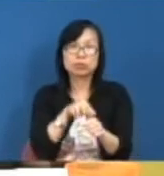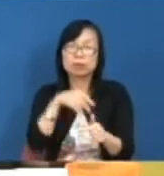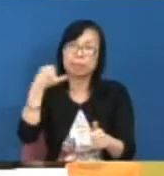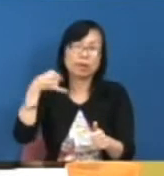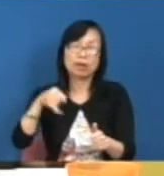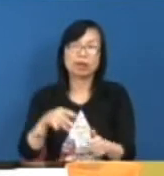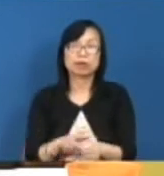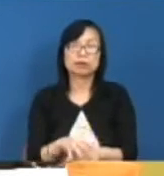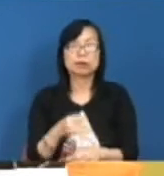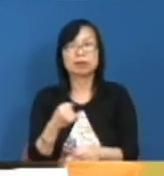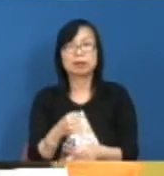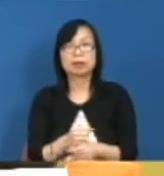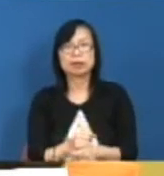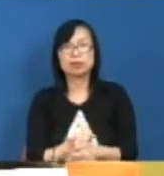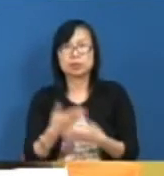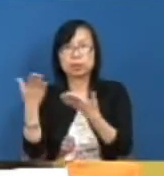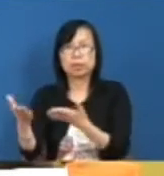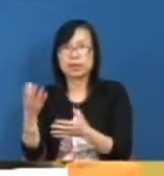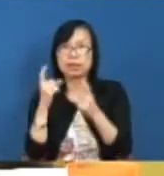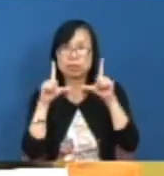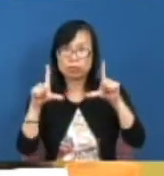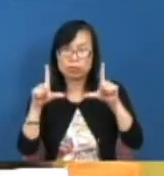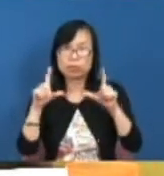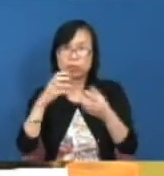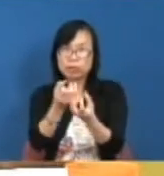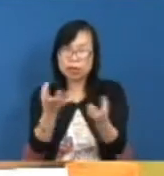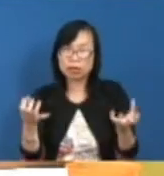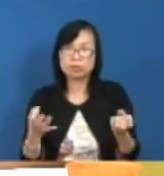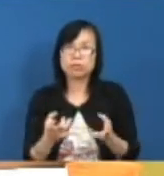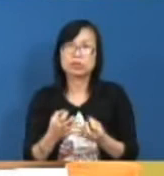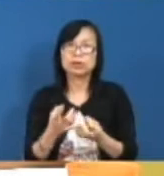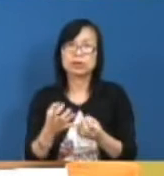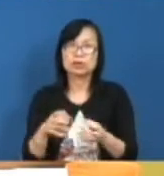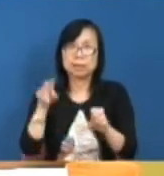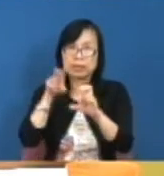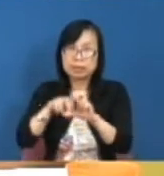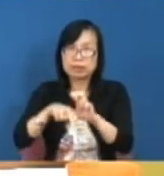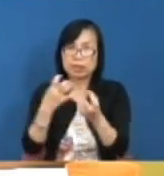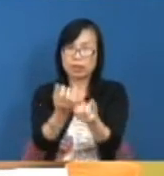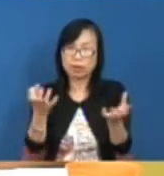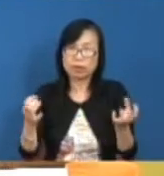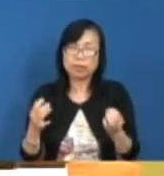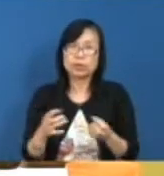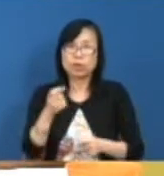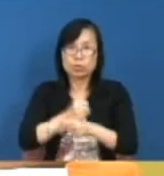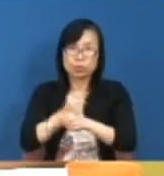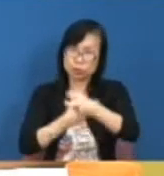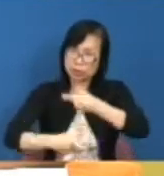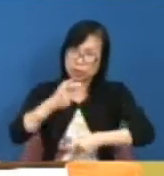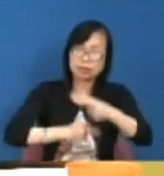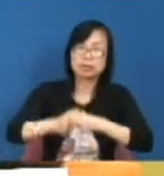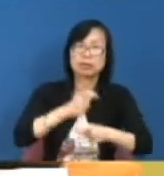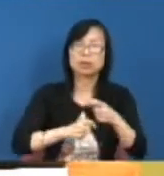前的方法去做，一要俾東歐的國家和西歐的國家做生意，自然就會有鬆動